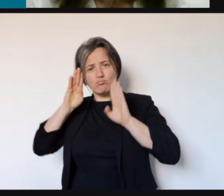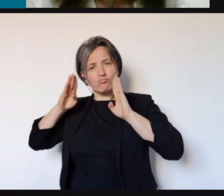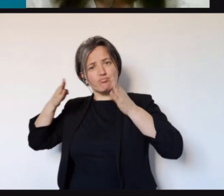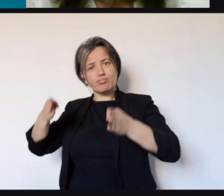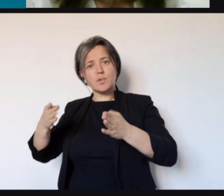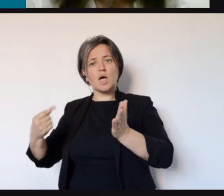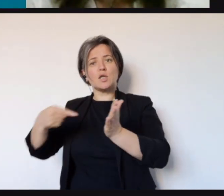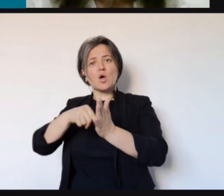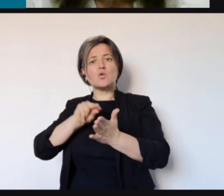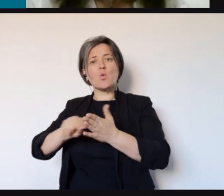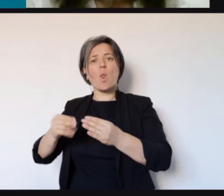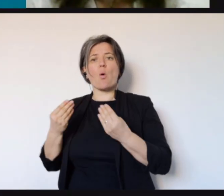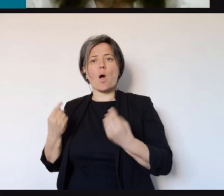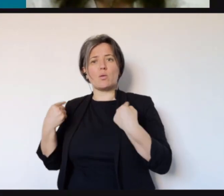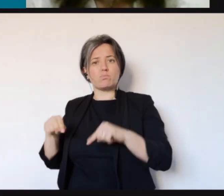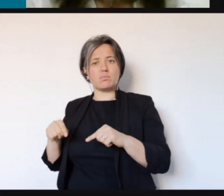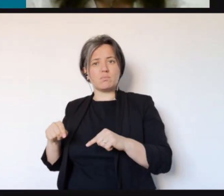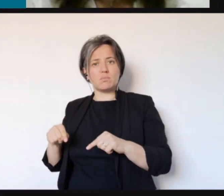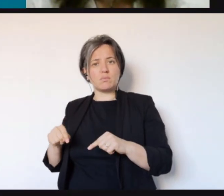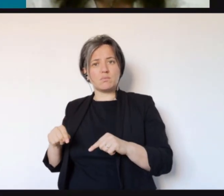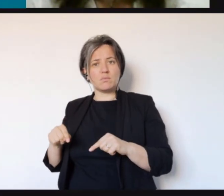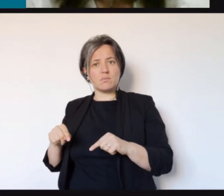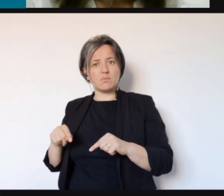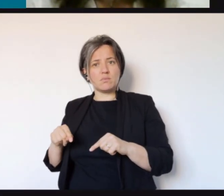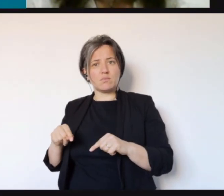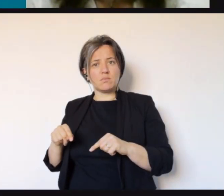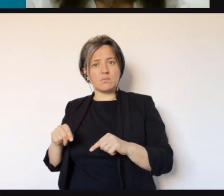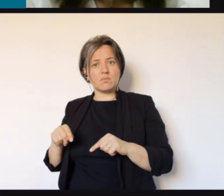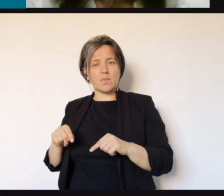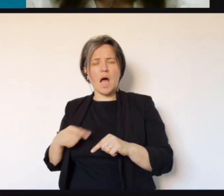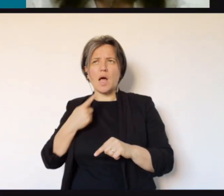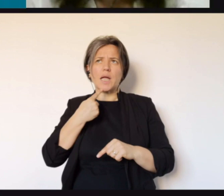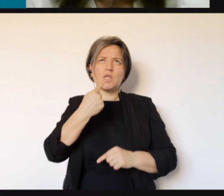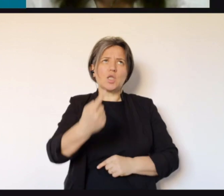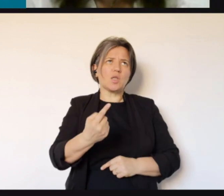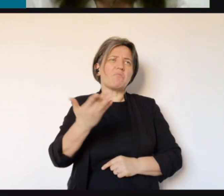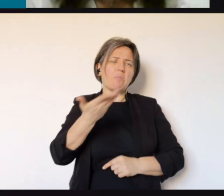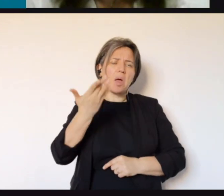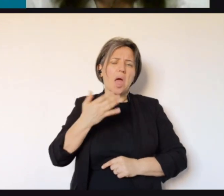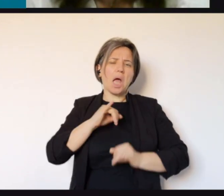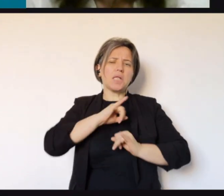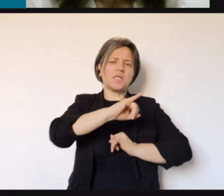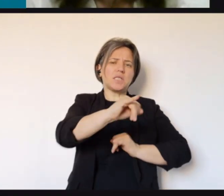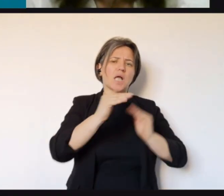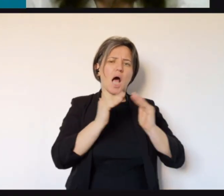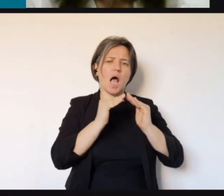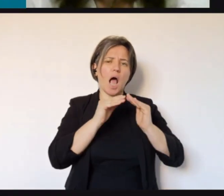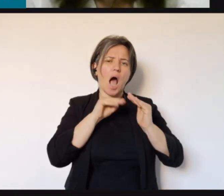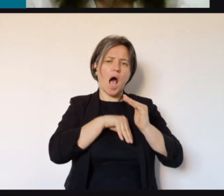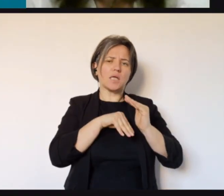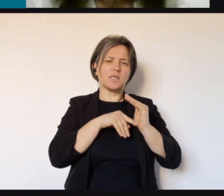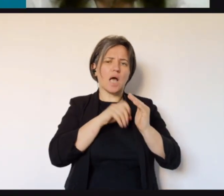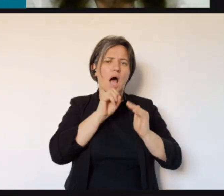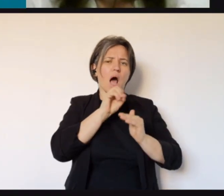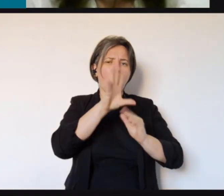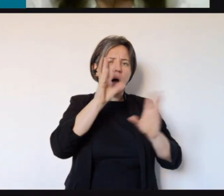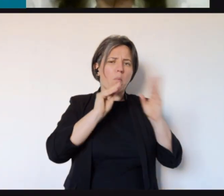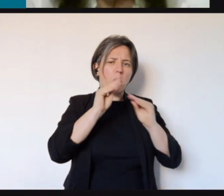su quello, perché hanno detto vabbè, ma intanto le lezioni le possono fare da